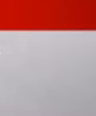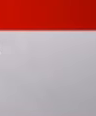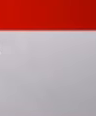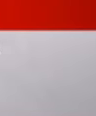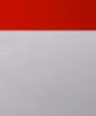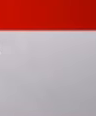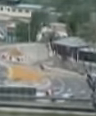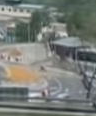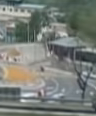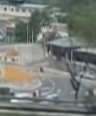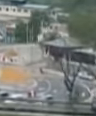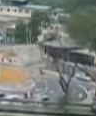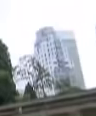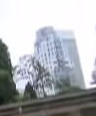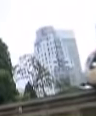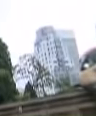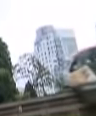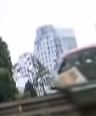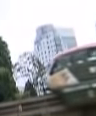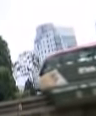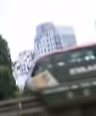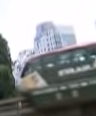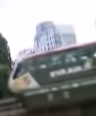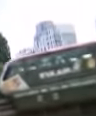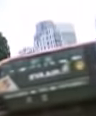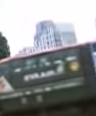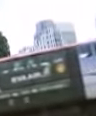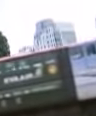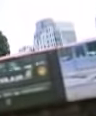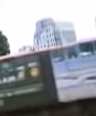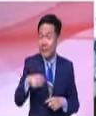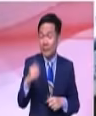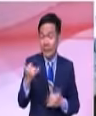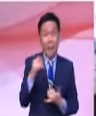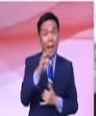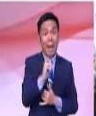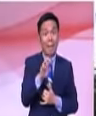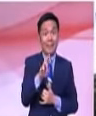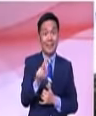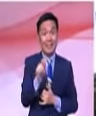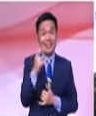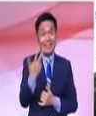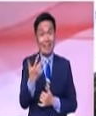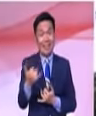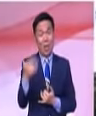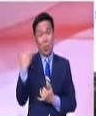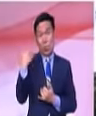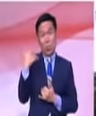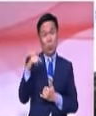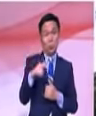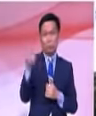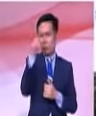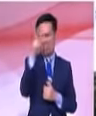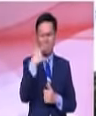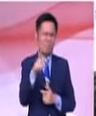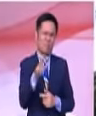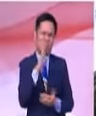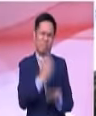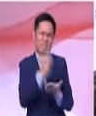Pengangkutan Dato' Sri Dr. Wee Kah Siong berkata pembangunan projek MRT3 itu yang ditangguhkan oleh kerajaan sebelum ini